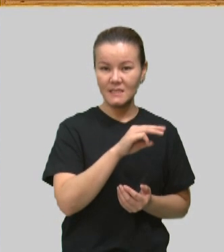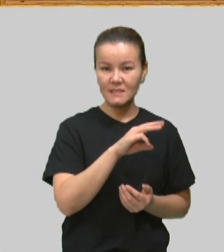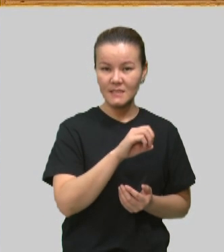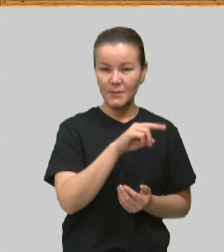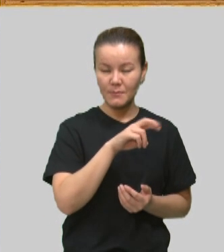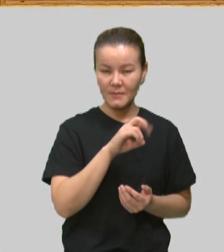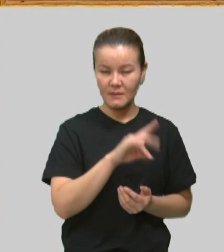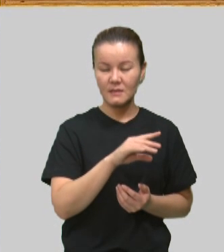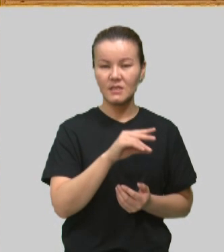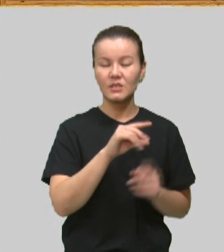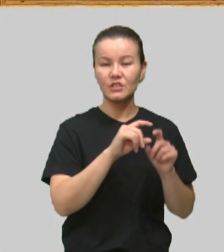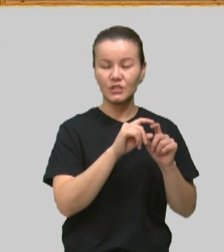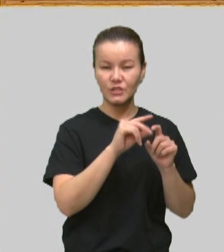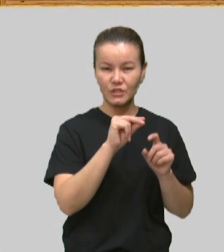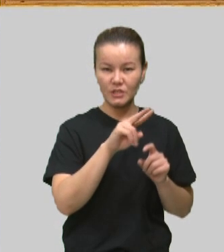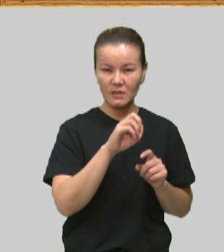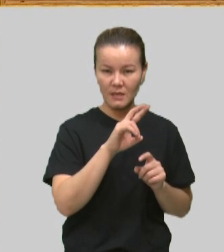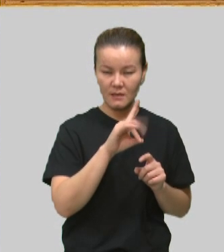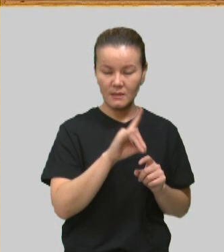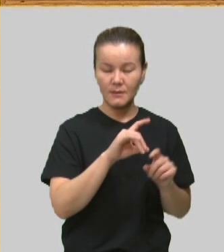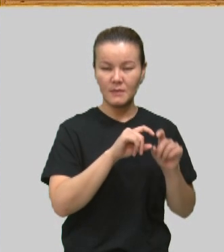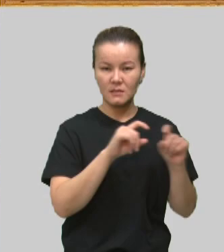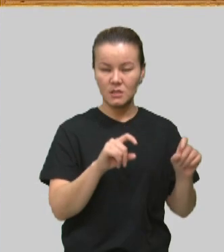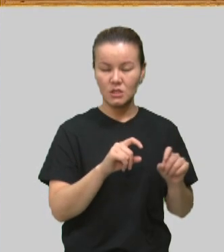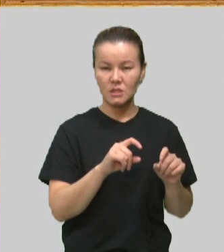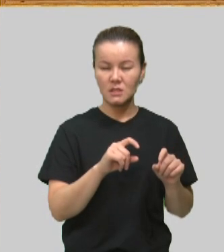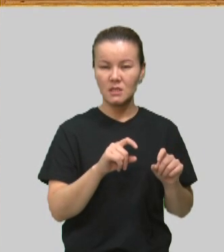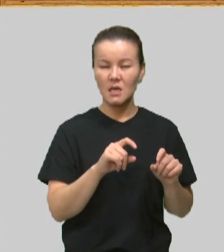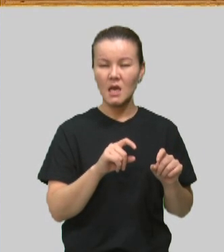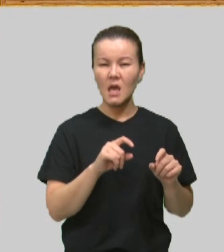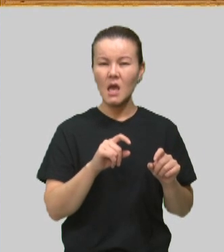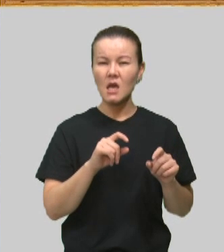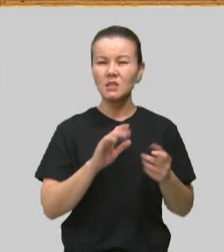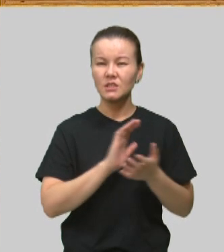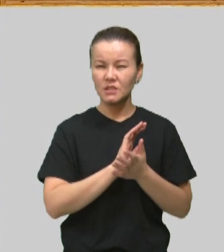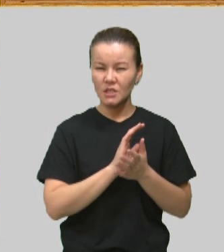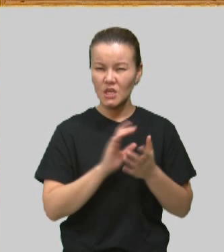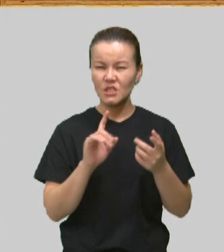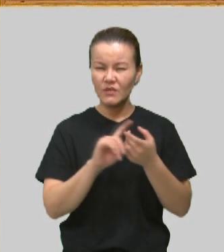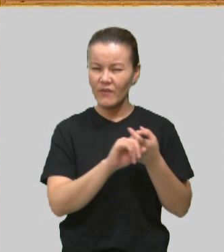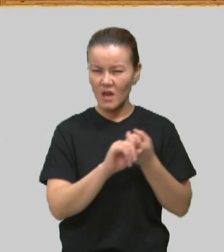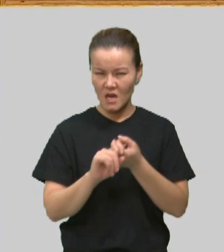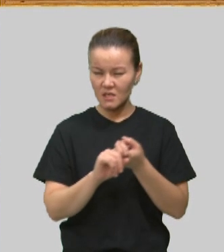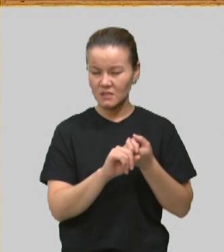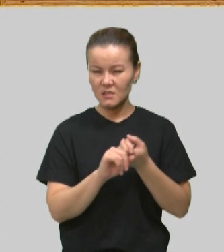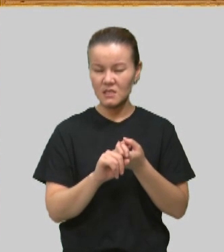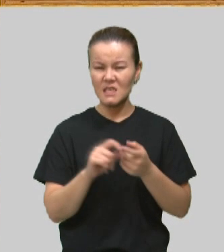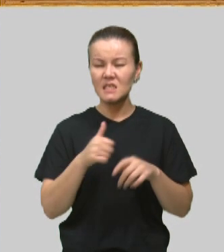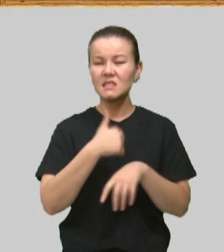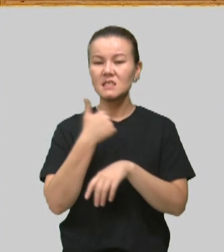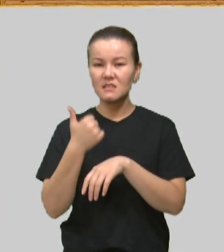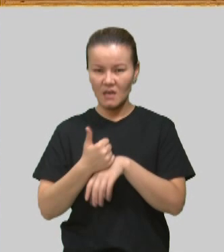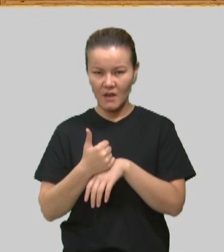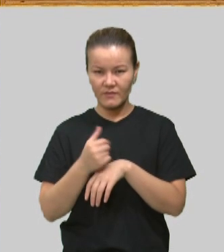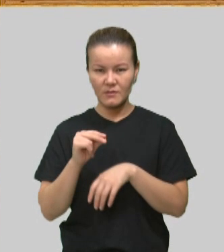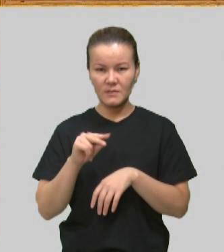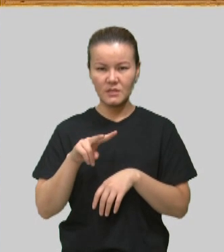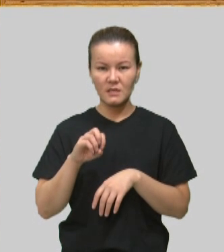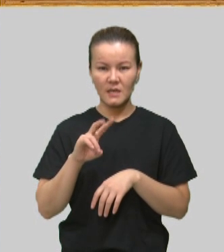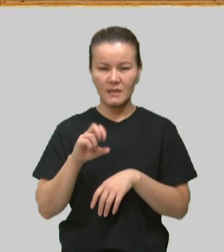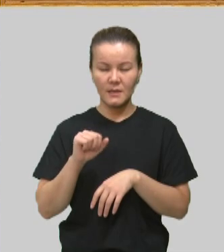Второстепенные члены предложения тесно связаны с главными членами,